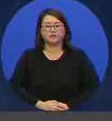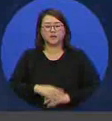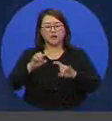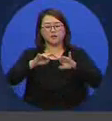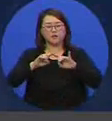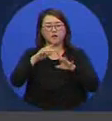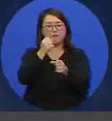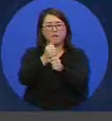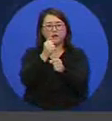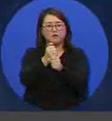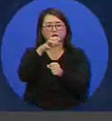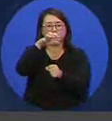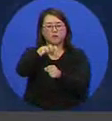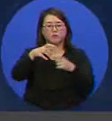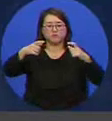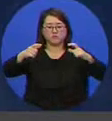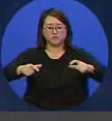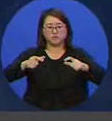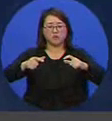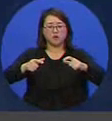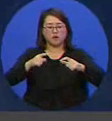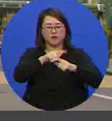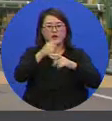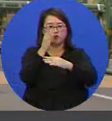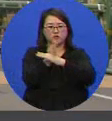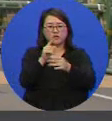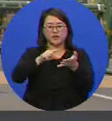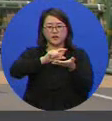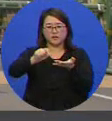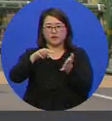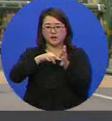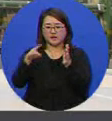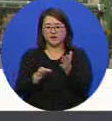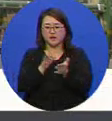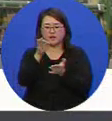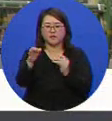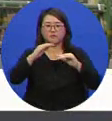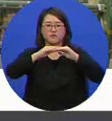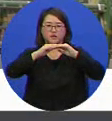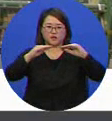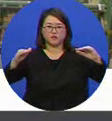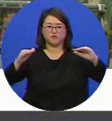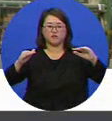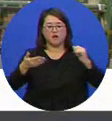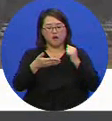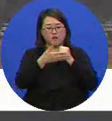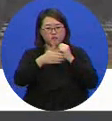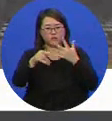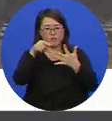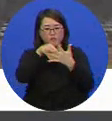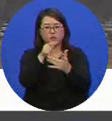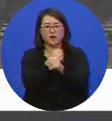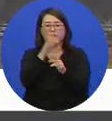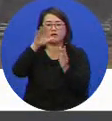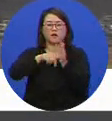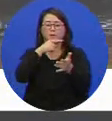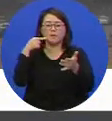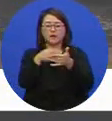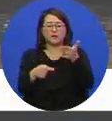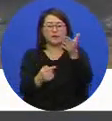발전소 소재지 중심으로 돼 있는 원자력 발전소의 지방세 납부 기준을 방사능 누출 시 피해 지역 범위로 개선해야